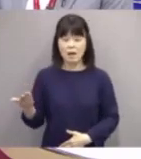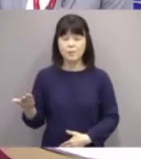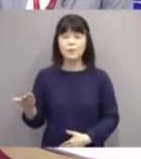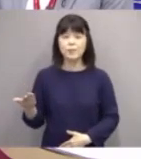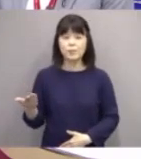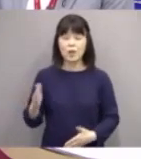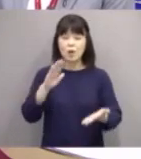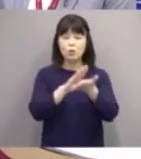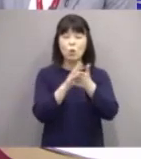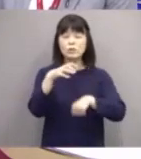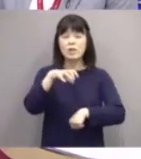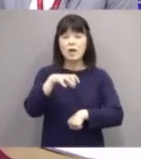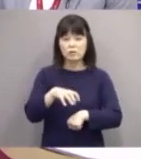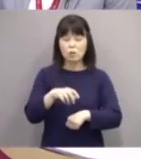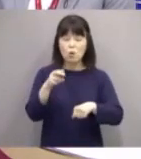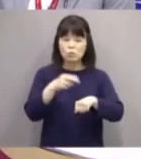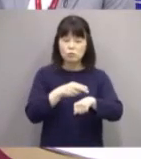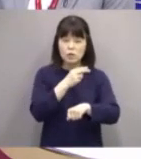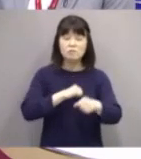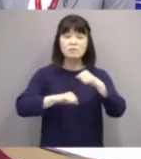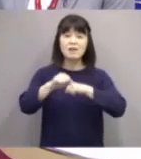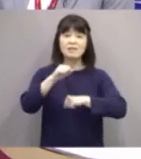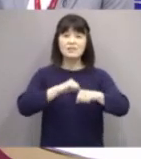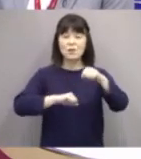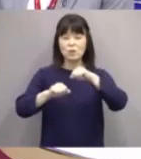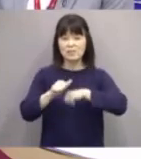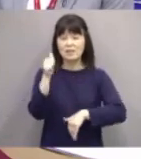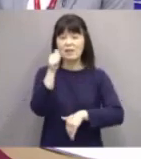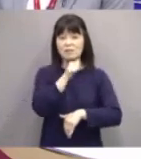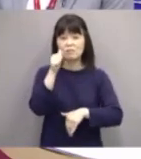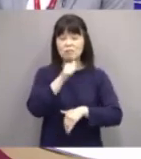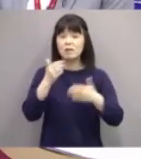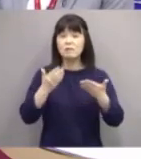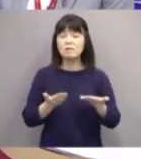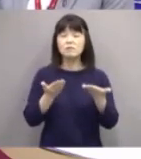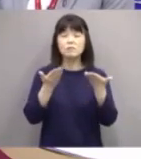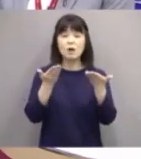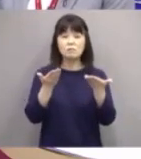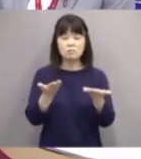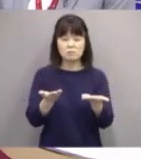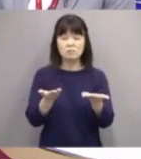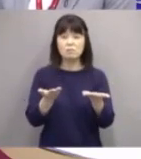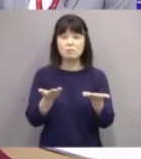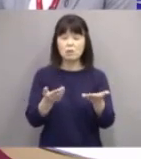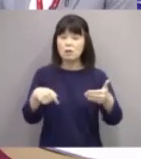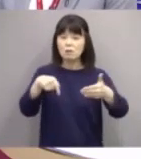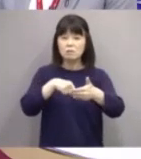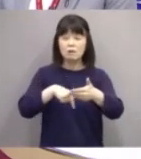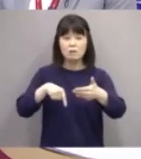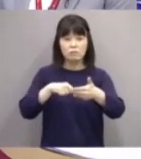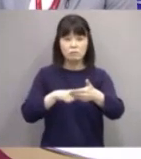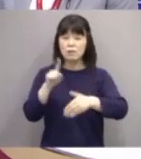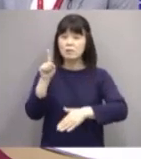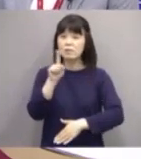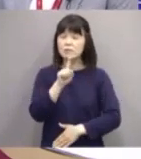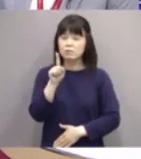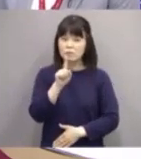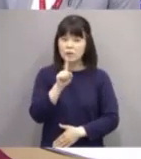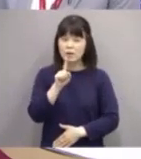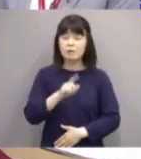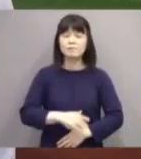は幼稚園の特色ある活動について紹介していきます。今回はどういった取り組みを紹介していただけ